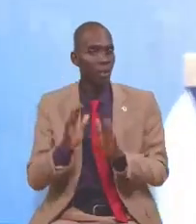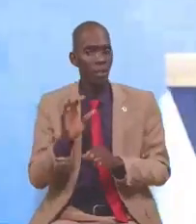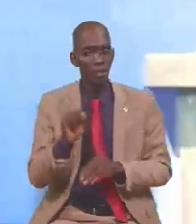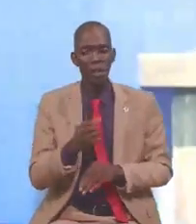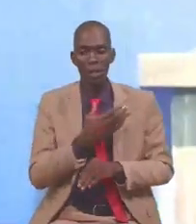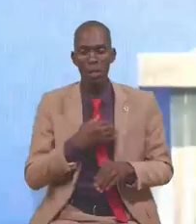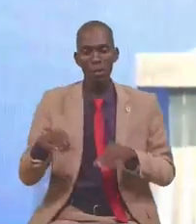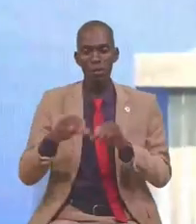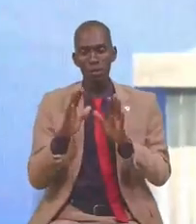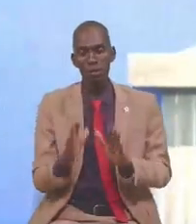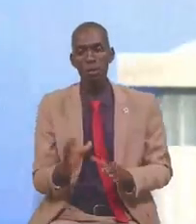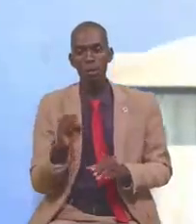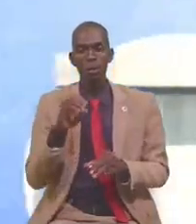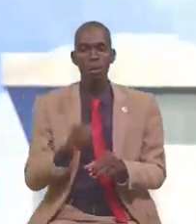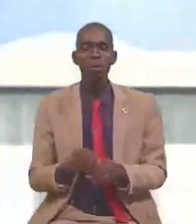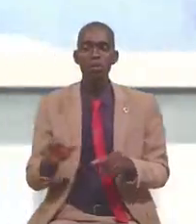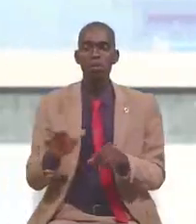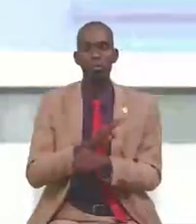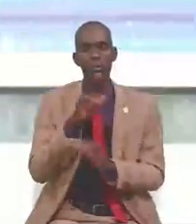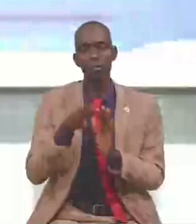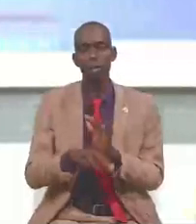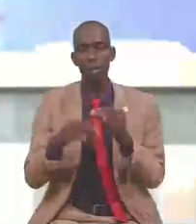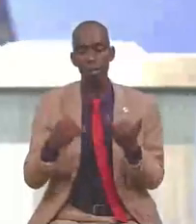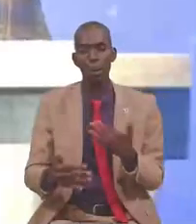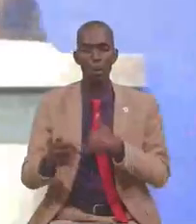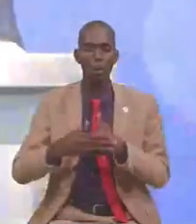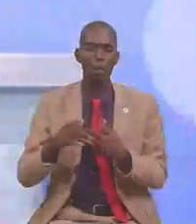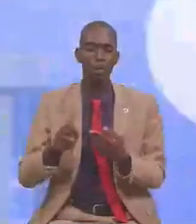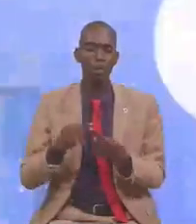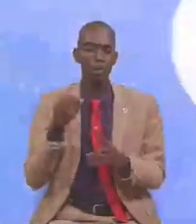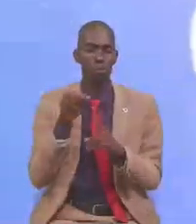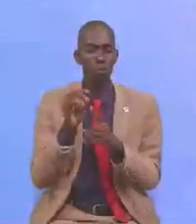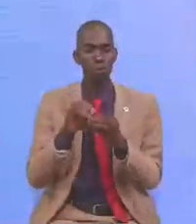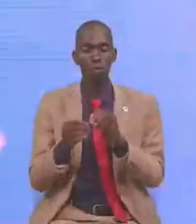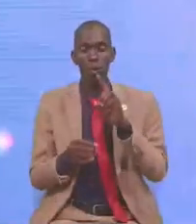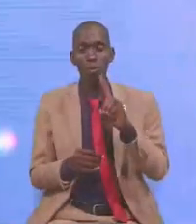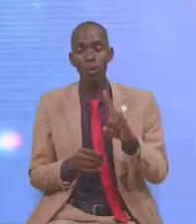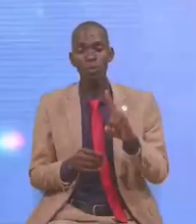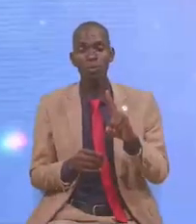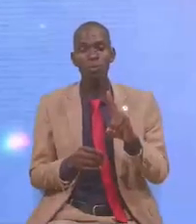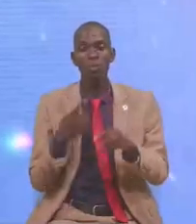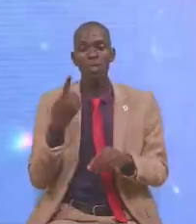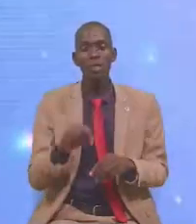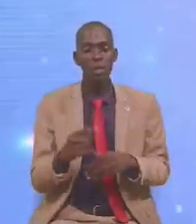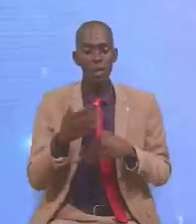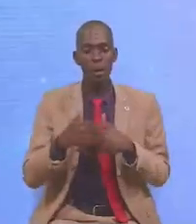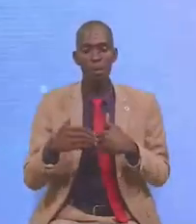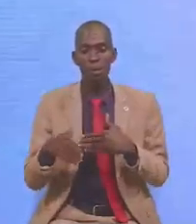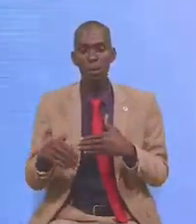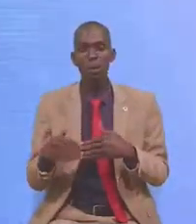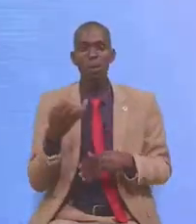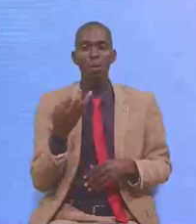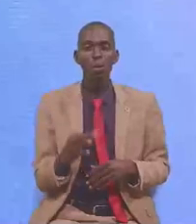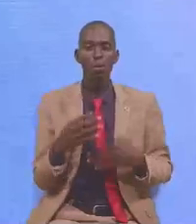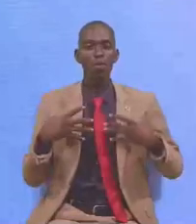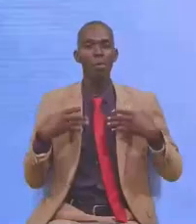qui écoutent et qui pratiquent. Allons au premier point. Nous allons voir le pain